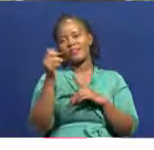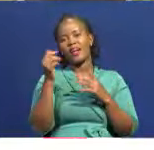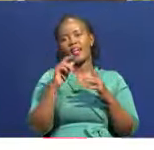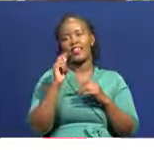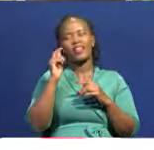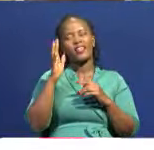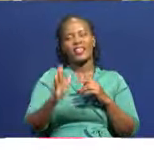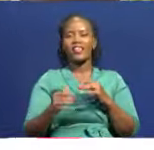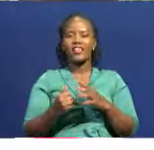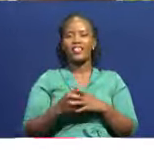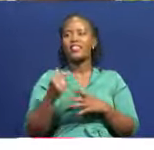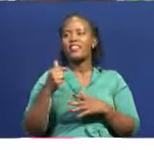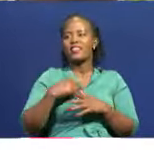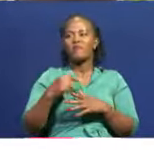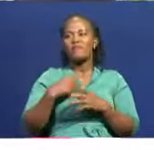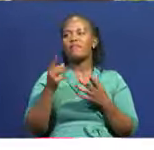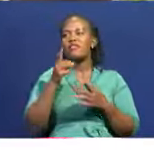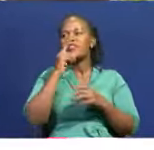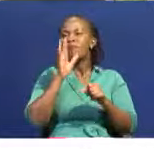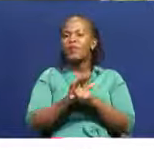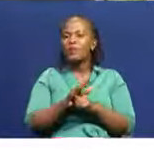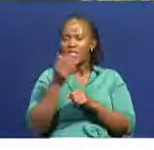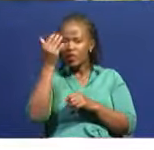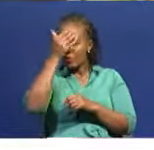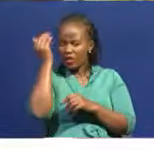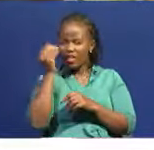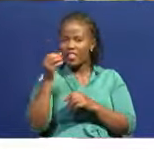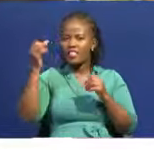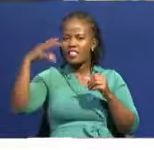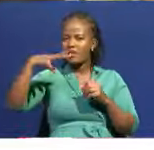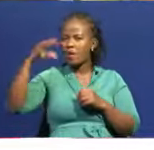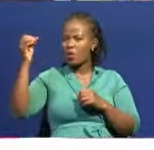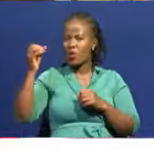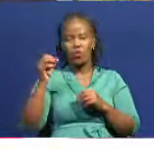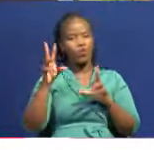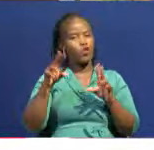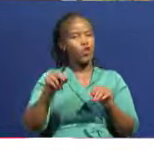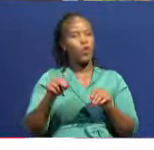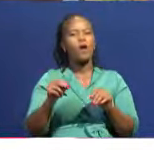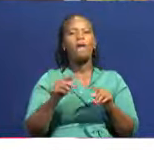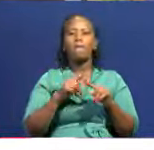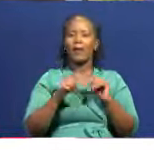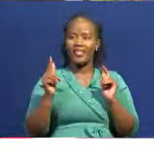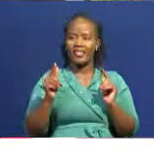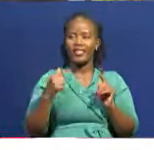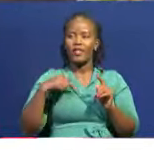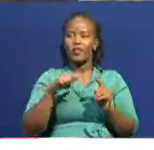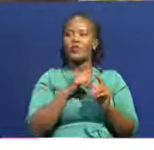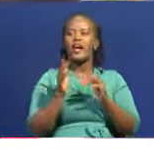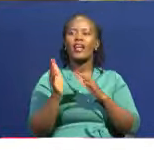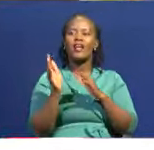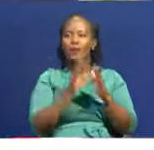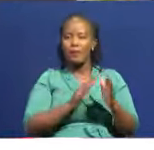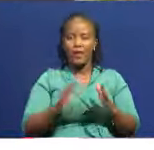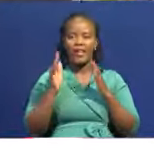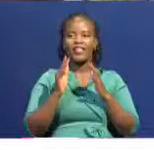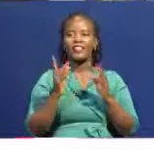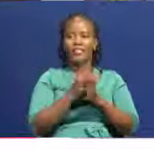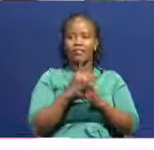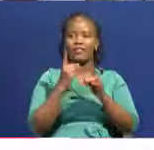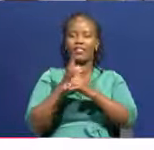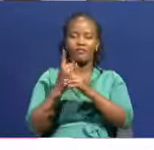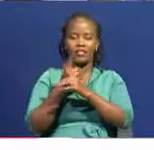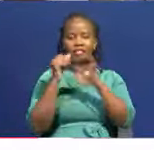And I'm not here to tell you that now blackouts will be a thing of the past. No. What I am here to tell you is that we have put in place measures